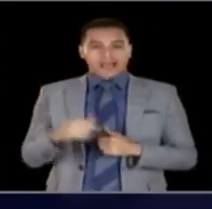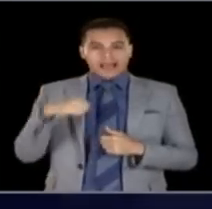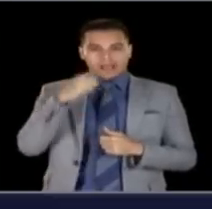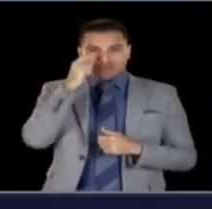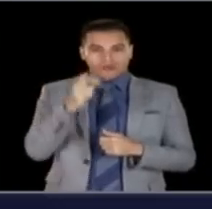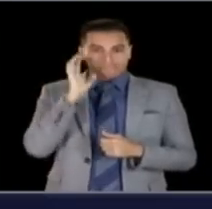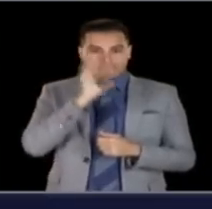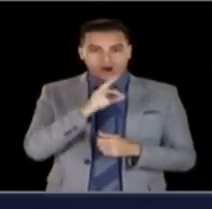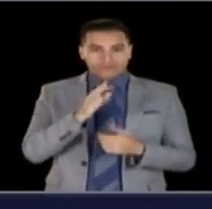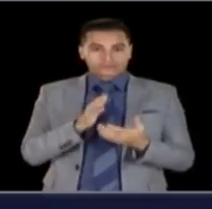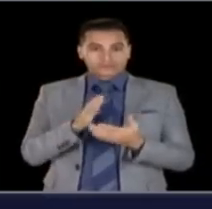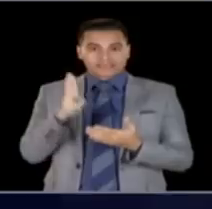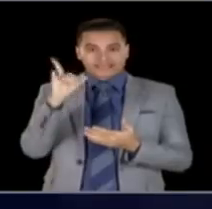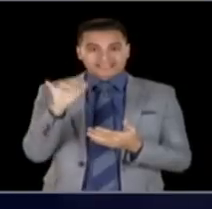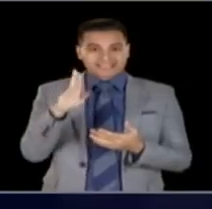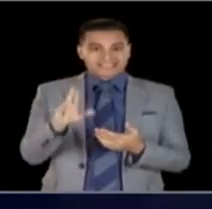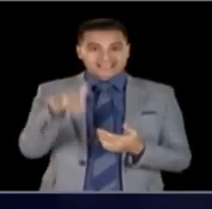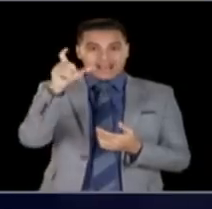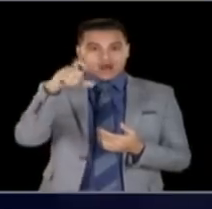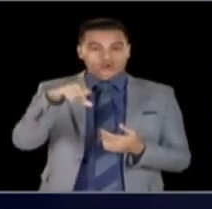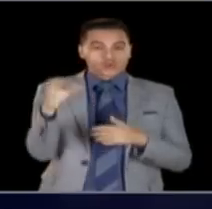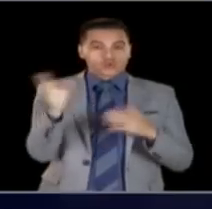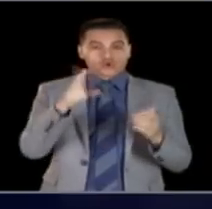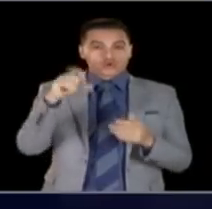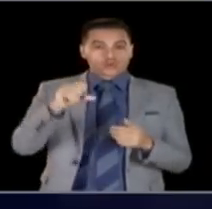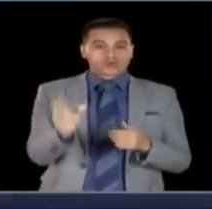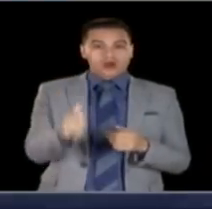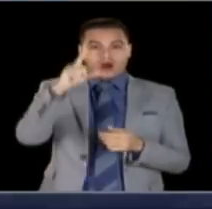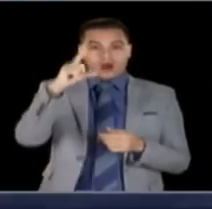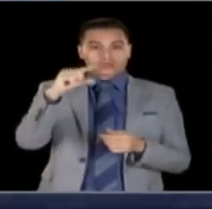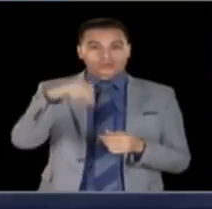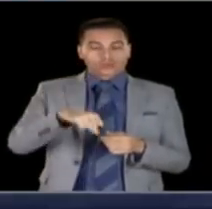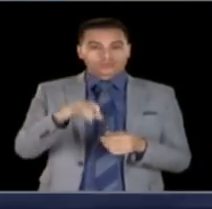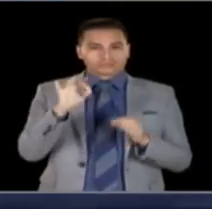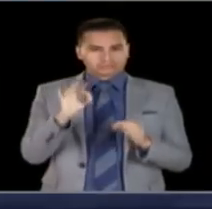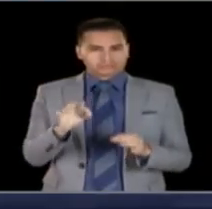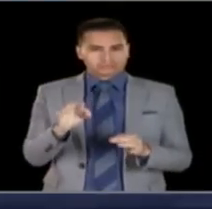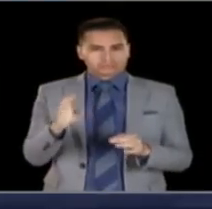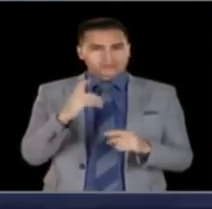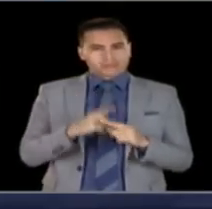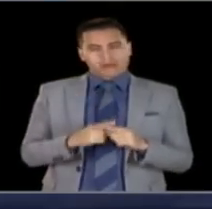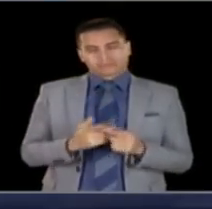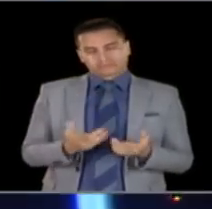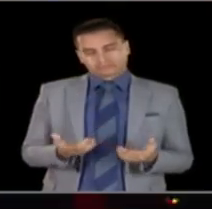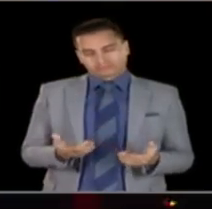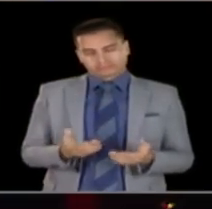2022؟ كريستيانو رونالدو. كريستيانو رونالدو. إجابة خاطئة.